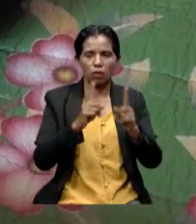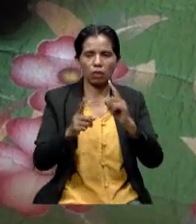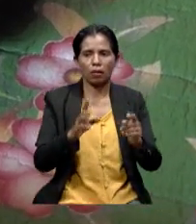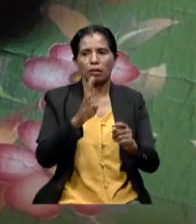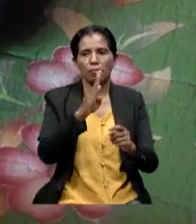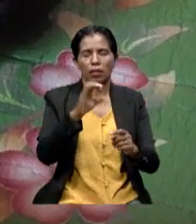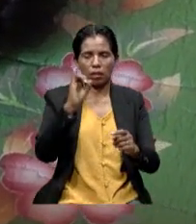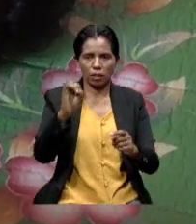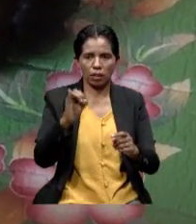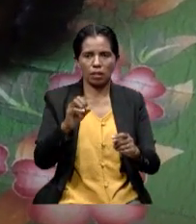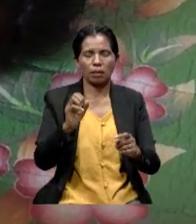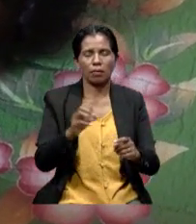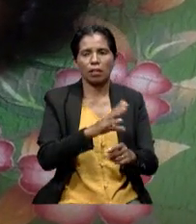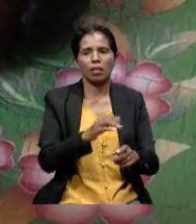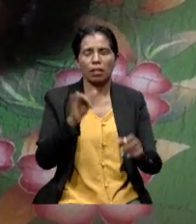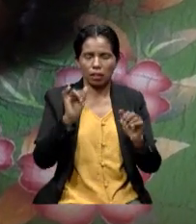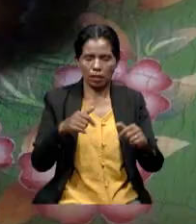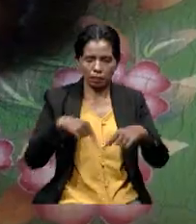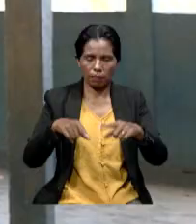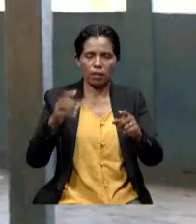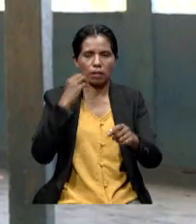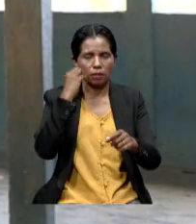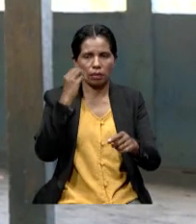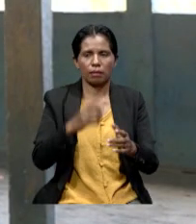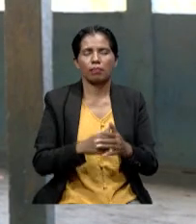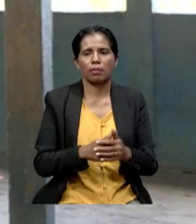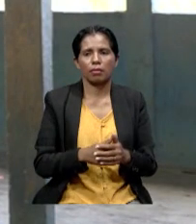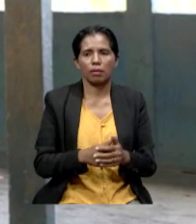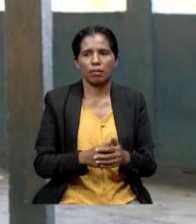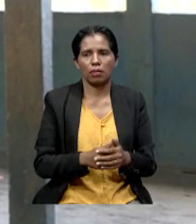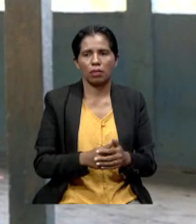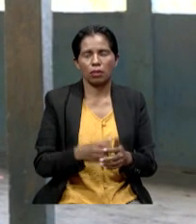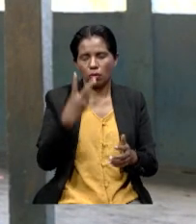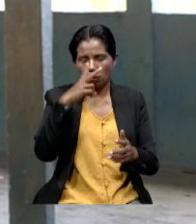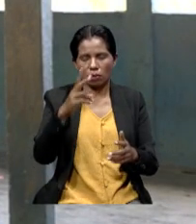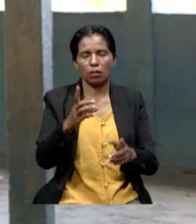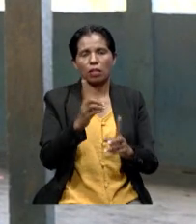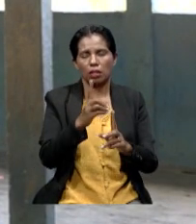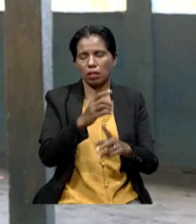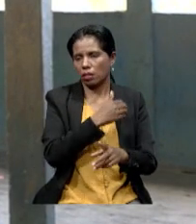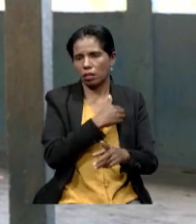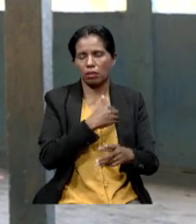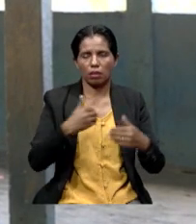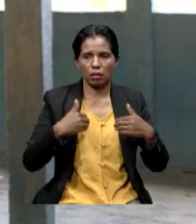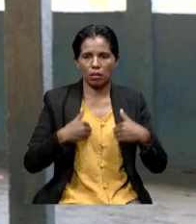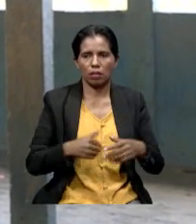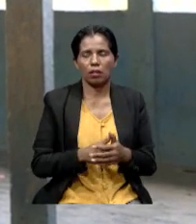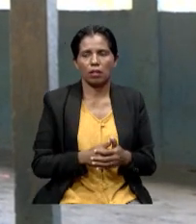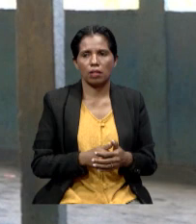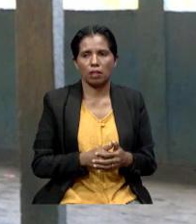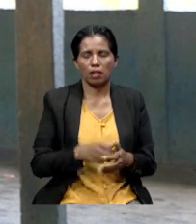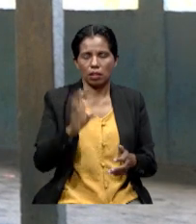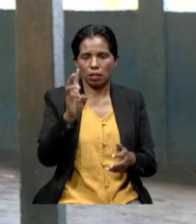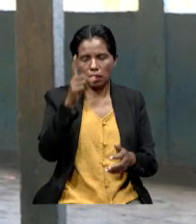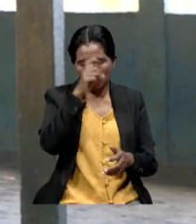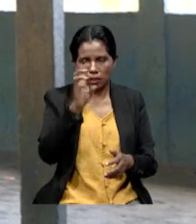rasa penting iba. Tambah uluk ini tina silak to, tambah itare halai bele, los kelai. Mikirnya nia to di jasa tianus,